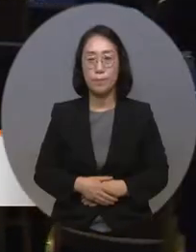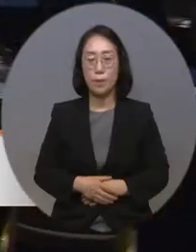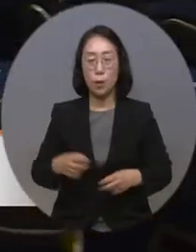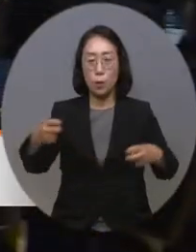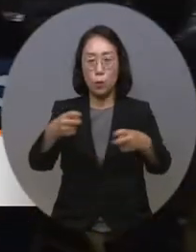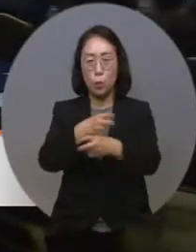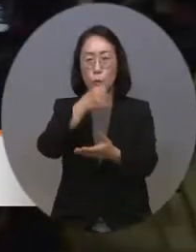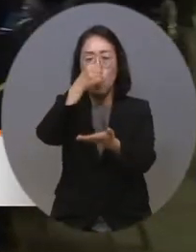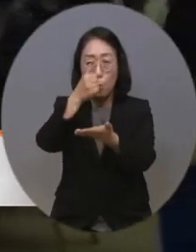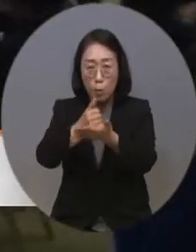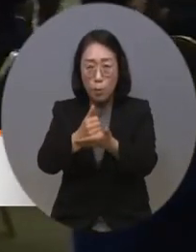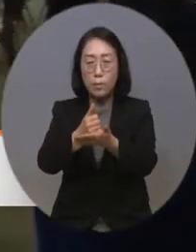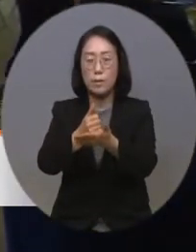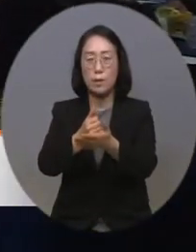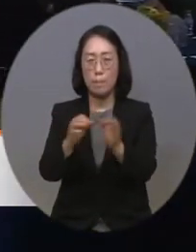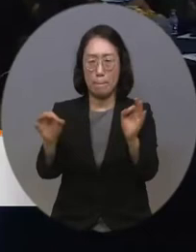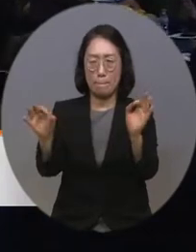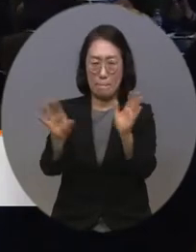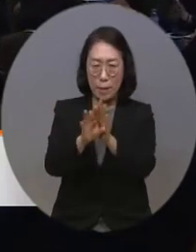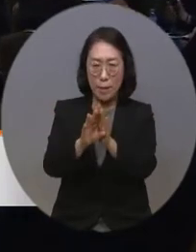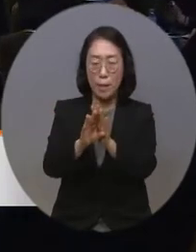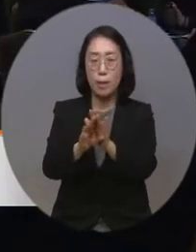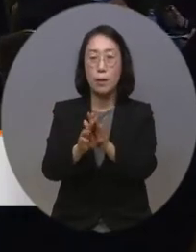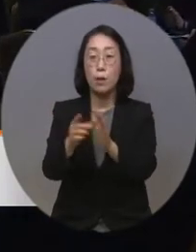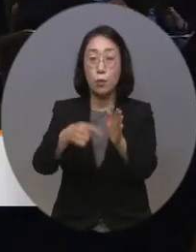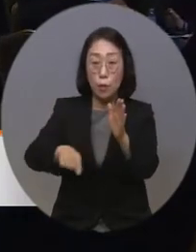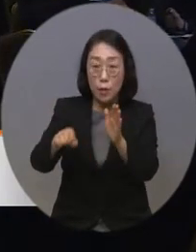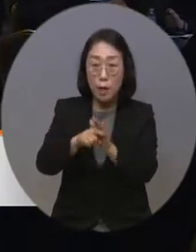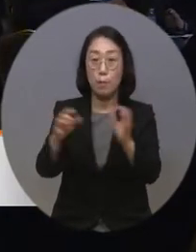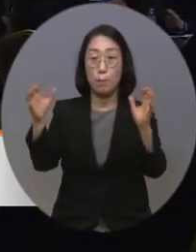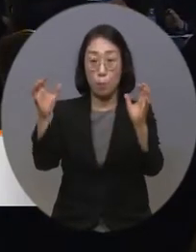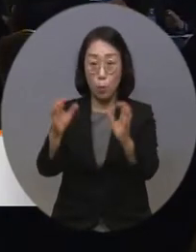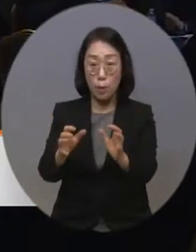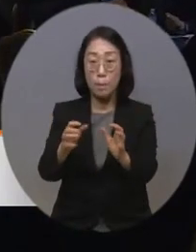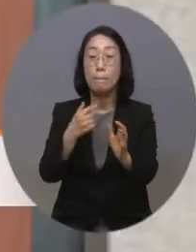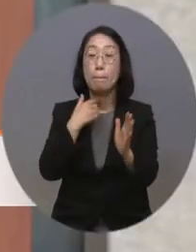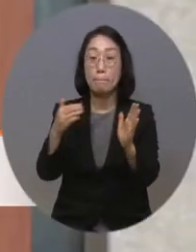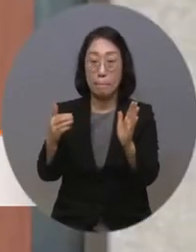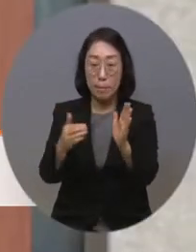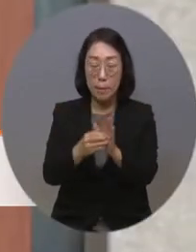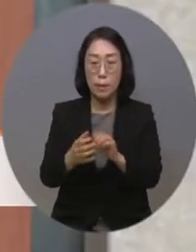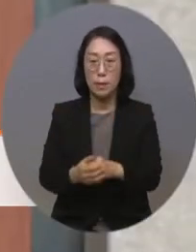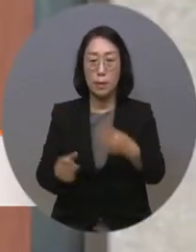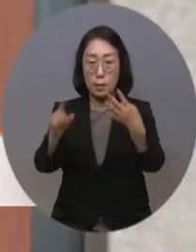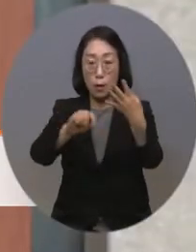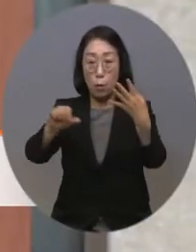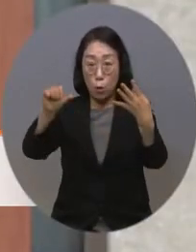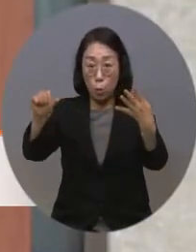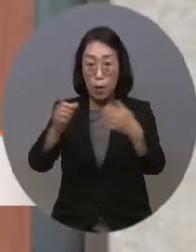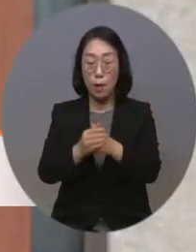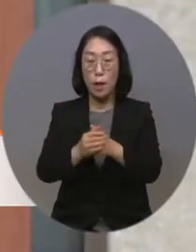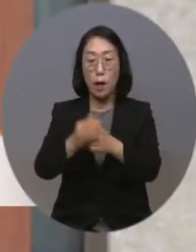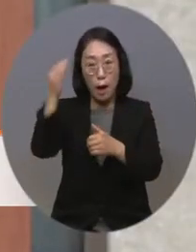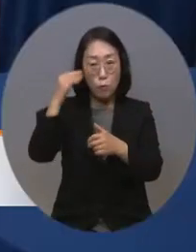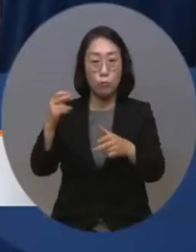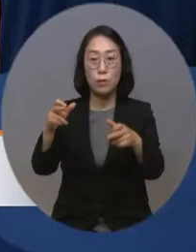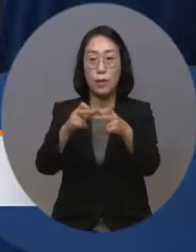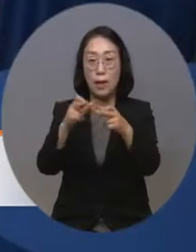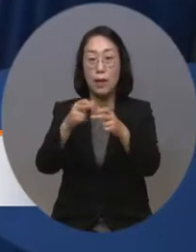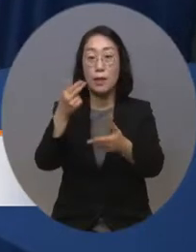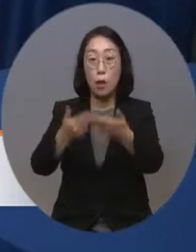교통범죄 근절을 위해 모두가 하나 되는 자리가 열렸습니다. 지난 5일 한국교통장애인협회는 백범김구